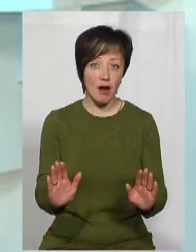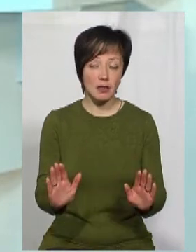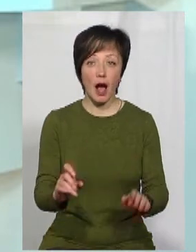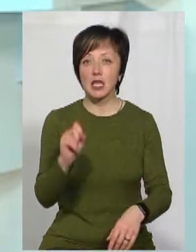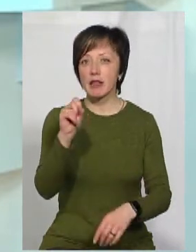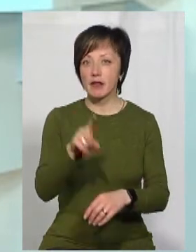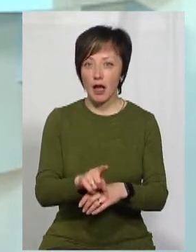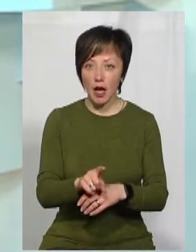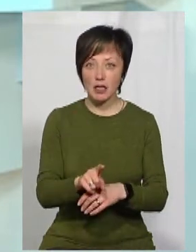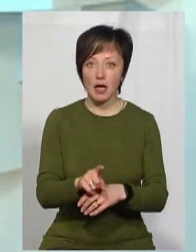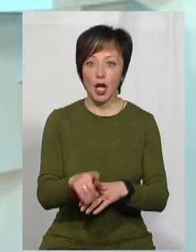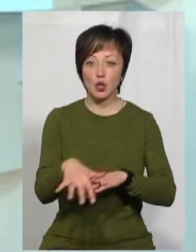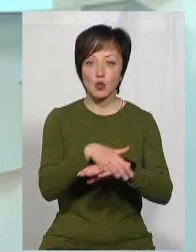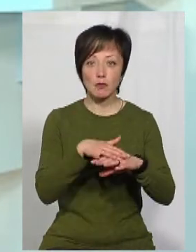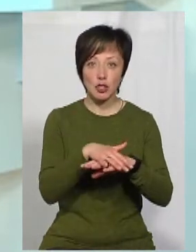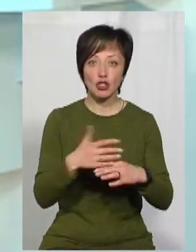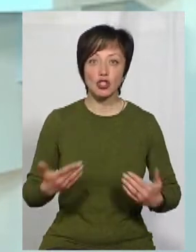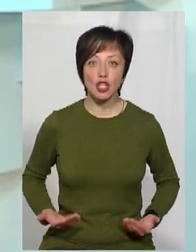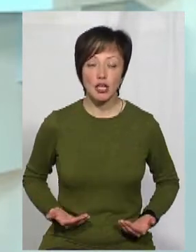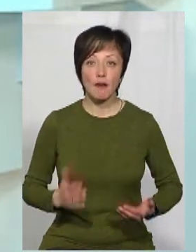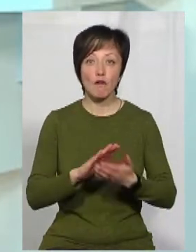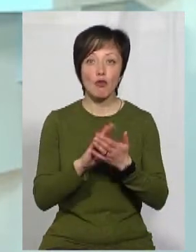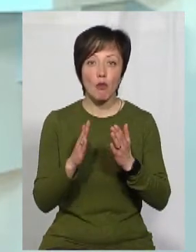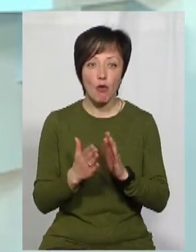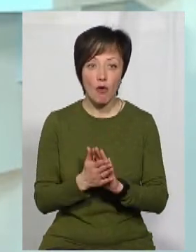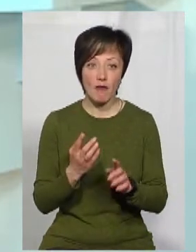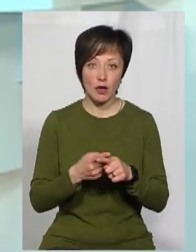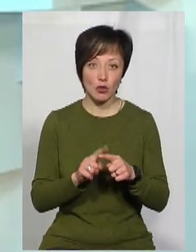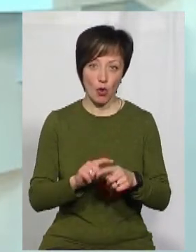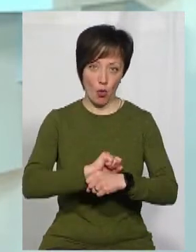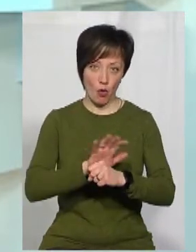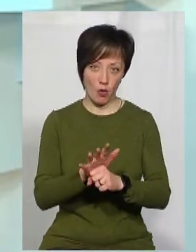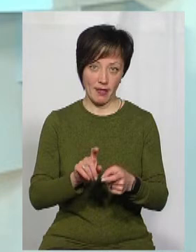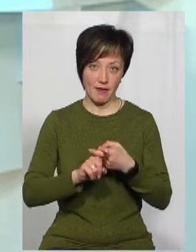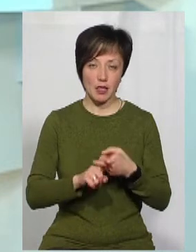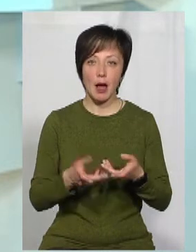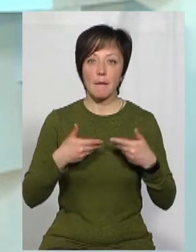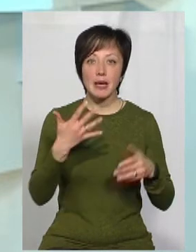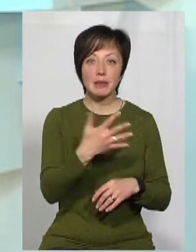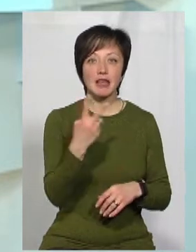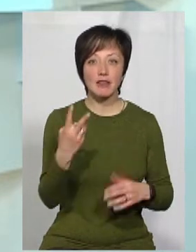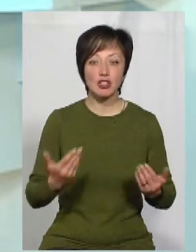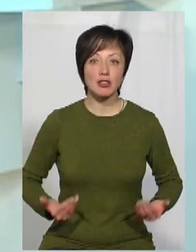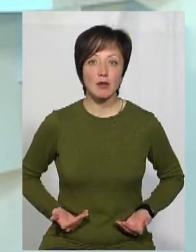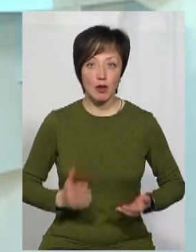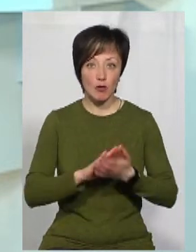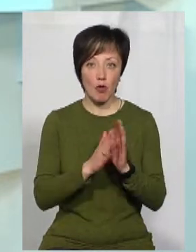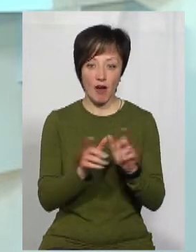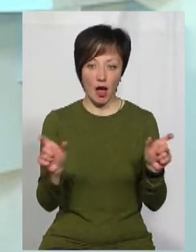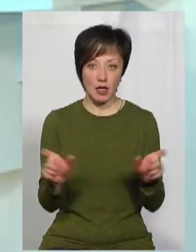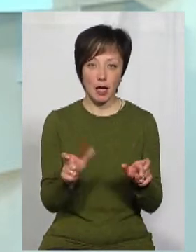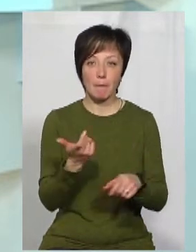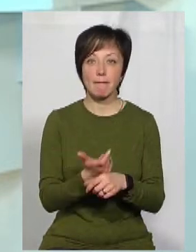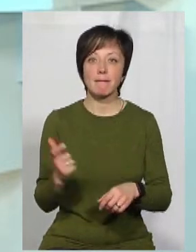А завдання суспільства – жити в умовах безпосередньо цього коронавірусу. Ми 52 дні живемо в умовах